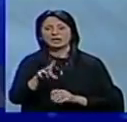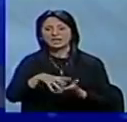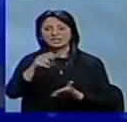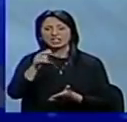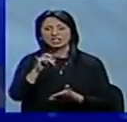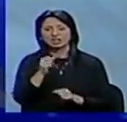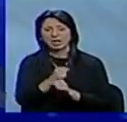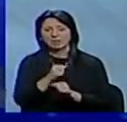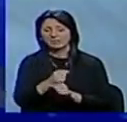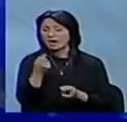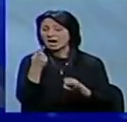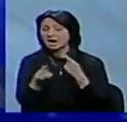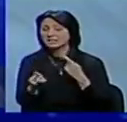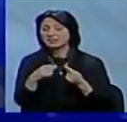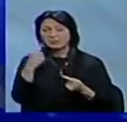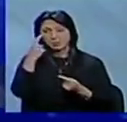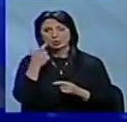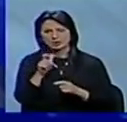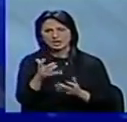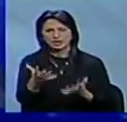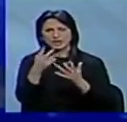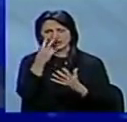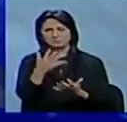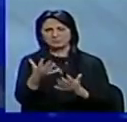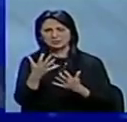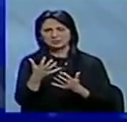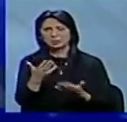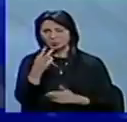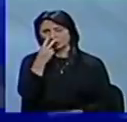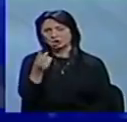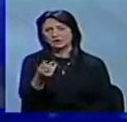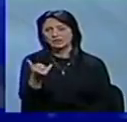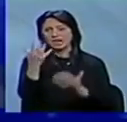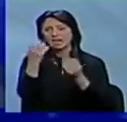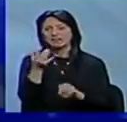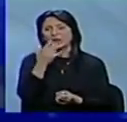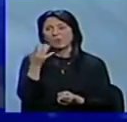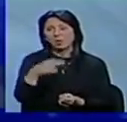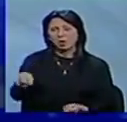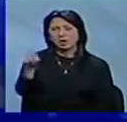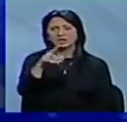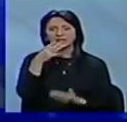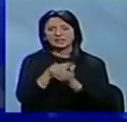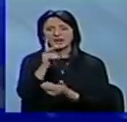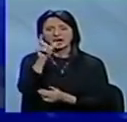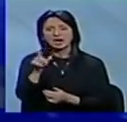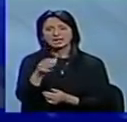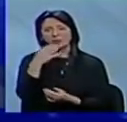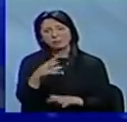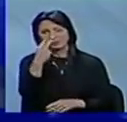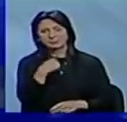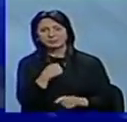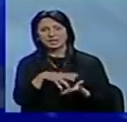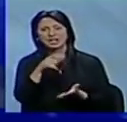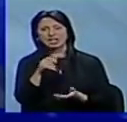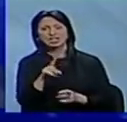გირჩი აკეთებს. აი, განსხვავება, მე მგონი, ძალიან ნათელია ნებისმიერ ადამიანს, თუ შეხედავს დღევანდელ პოლიტიკურ სპექტს, თავისი კანდიდატები და შემდეგ შეხედავს